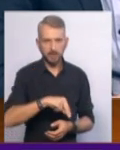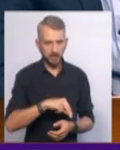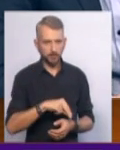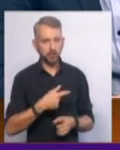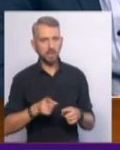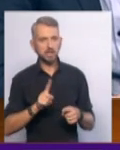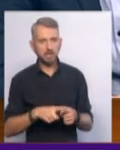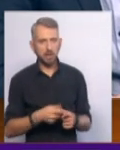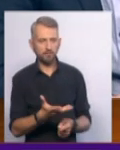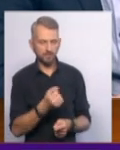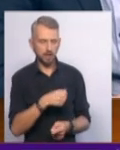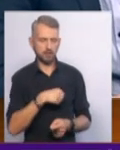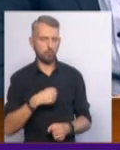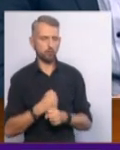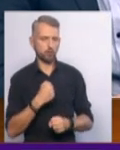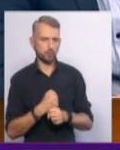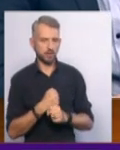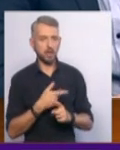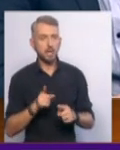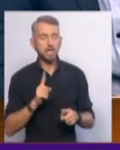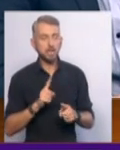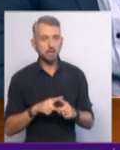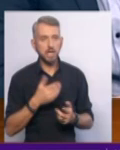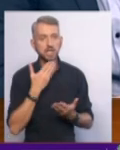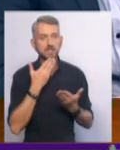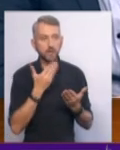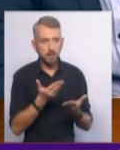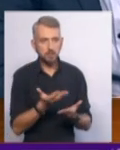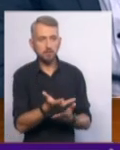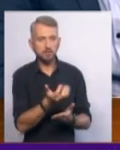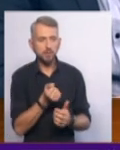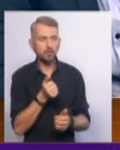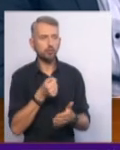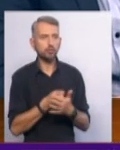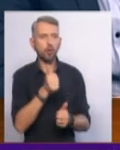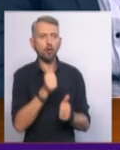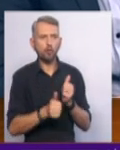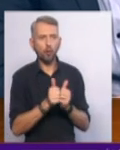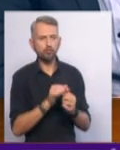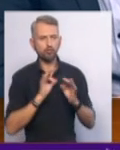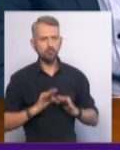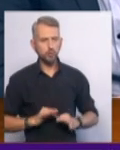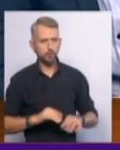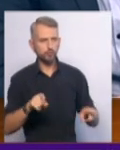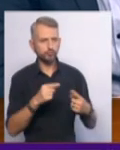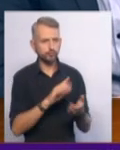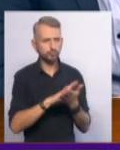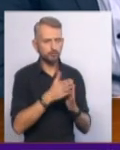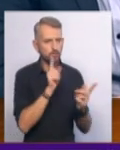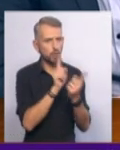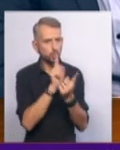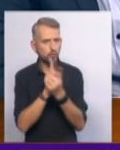найефективніший – це взяти самому і зробити. Це звернення, взяти до кожного чиновника, організувати зустріч,